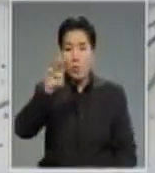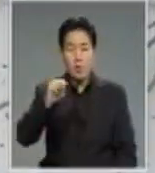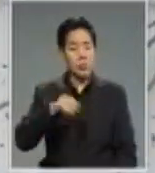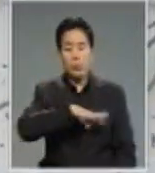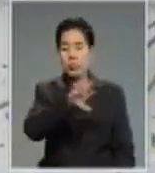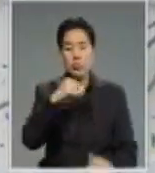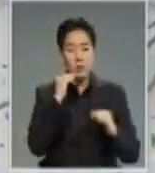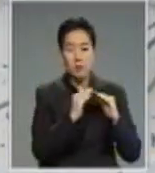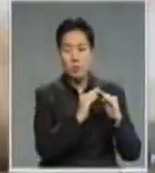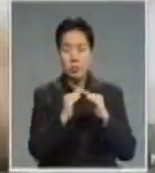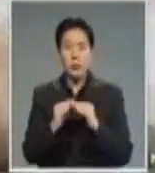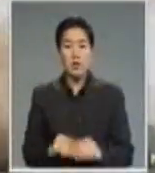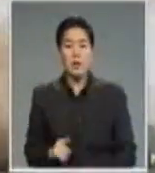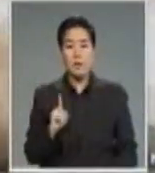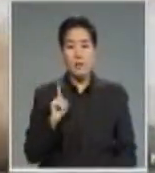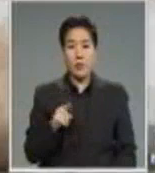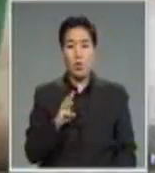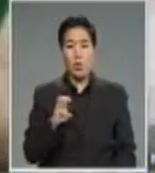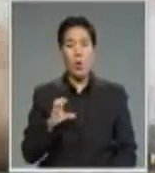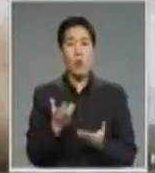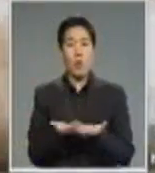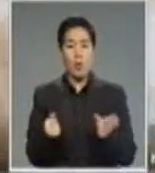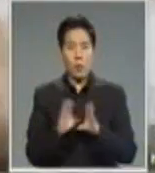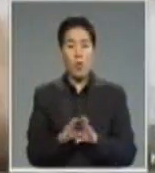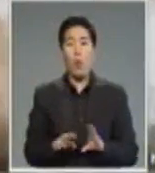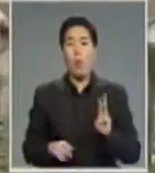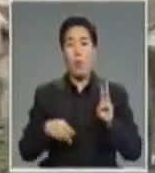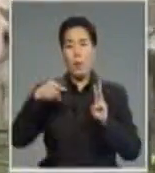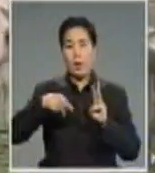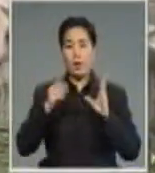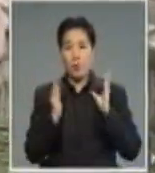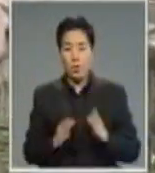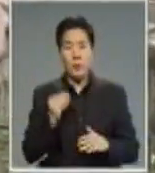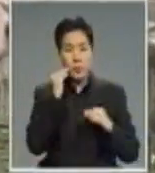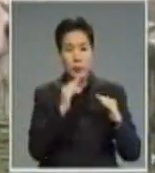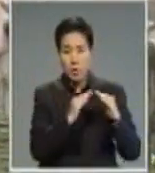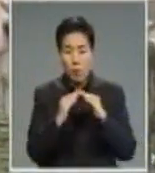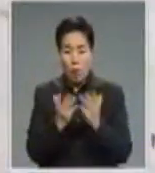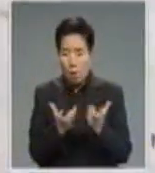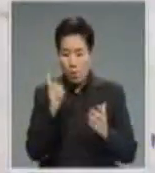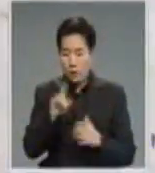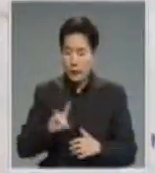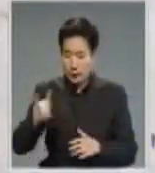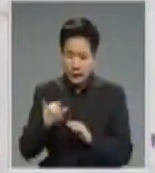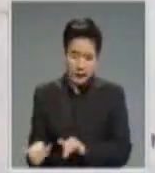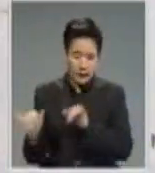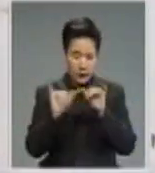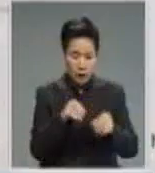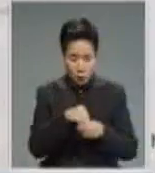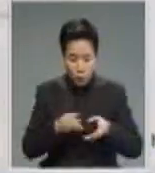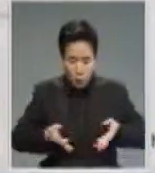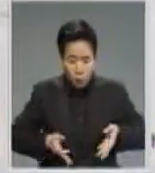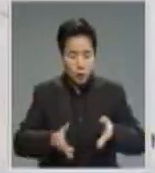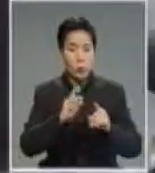าดจากโลกภายนอกกว่า 1,600 ครัวเรือนหรือกว่า 6,000 คนชาวบ้านต้องเร่งขนย้ายสิ่งของและสัตว์เลี้ยงขึ้นมาอยู่ในที่ปลอด